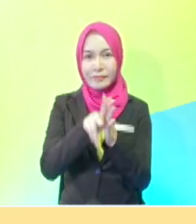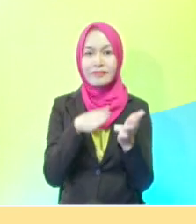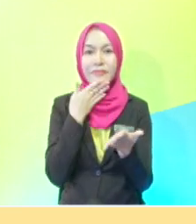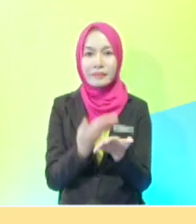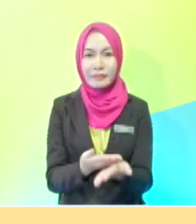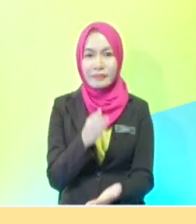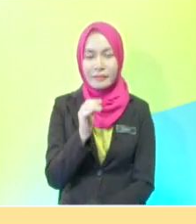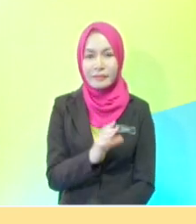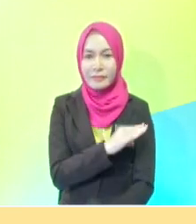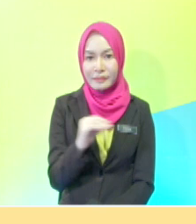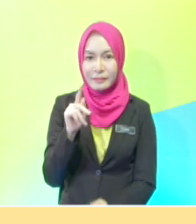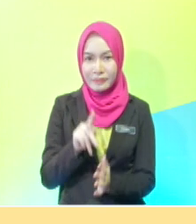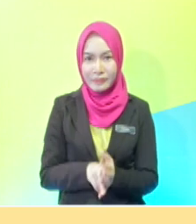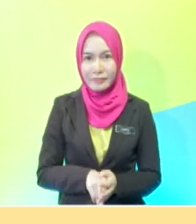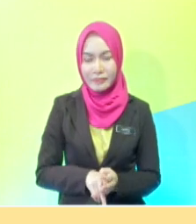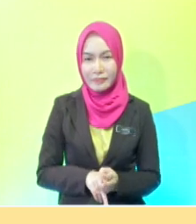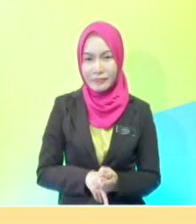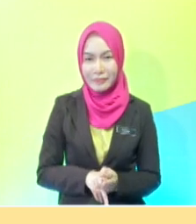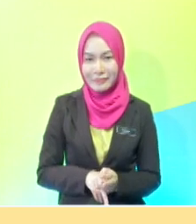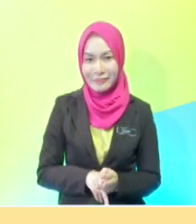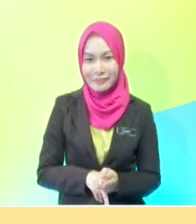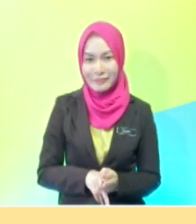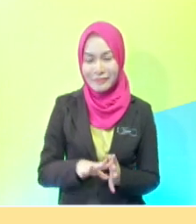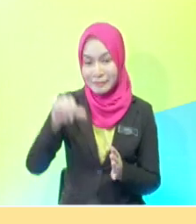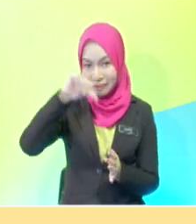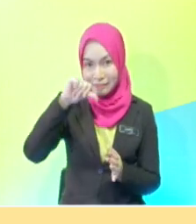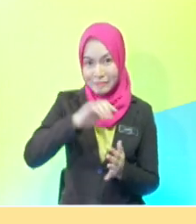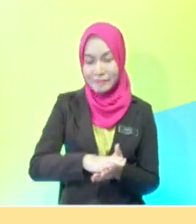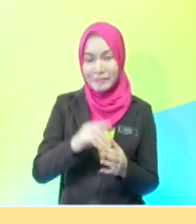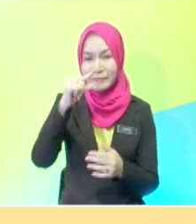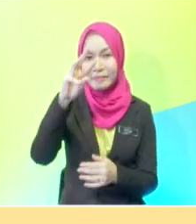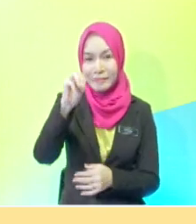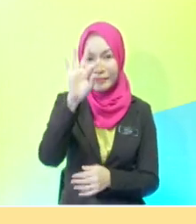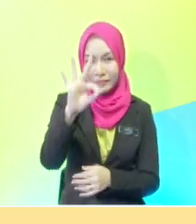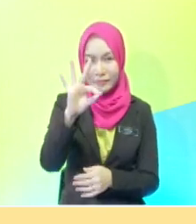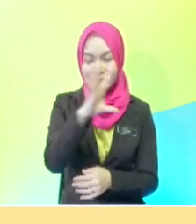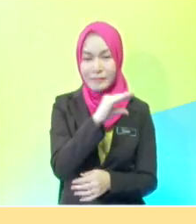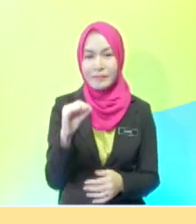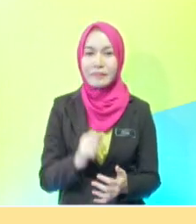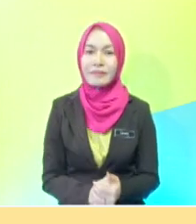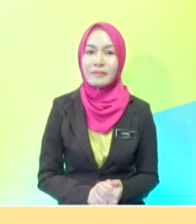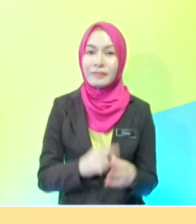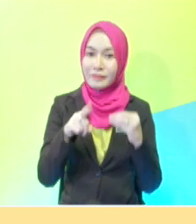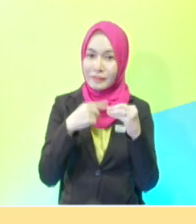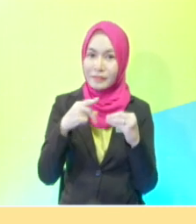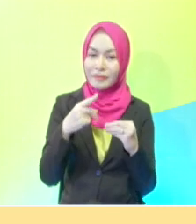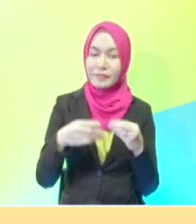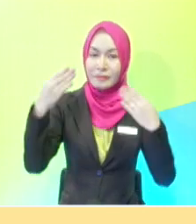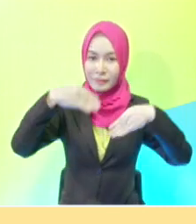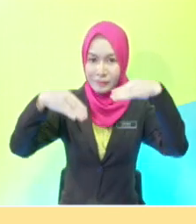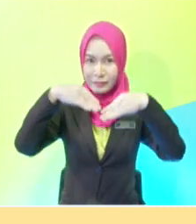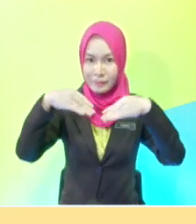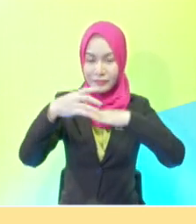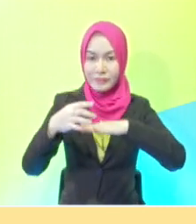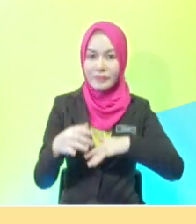dan juga keburukan GMF tadi dan seterusnya kita ada berbincang tentang bioteknologi jadi